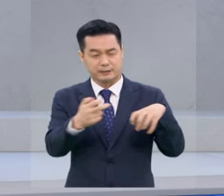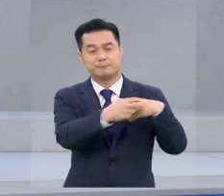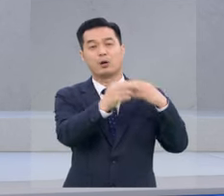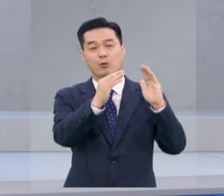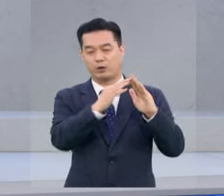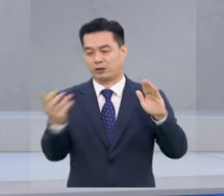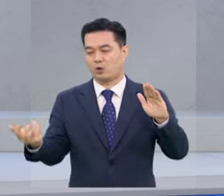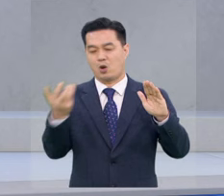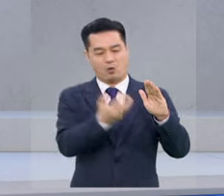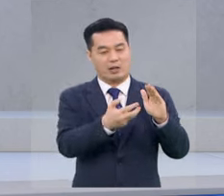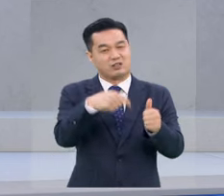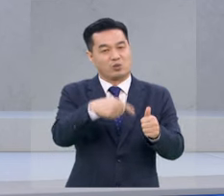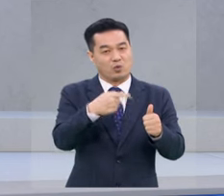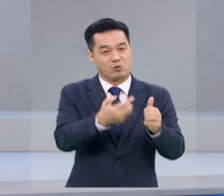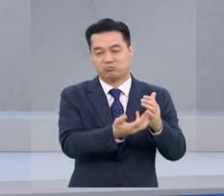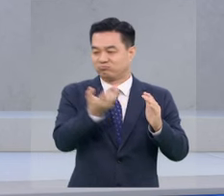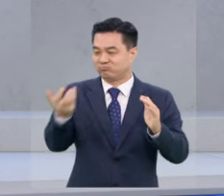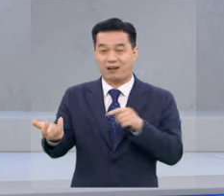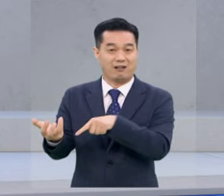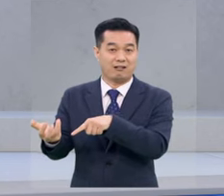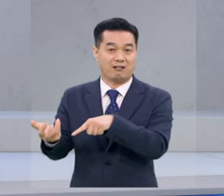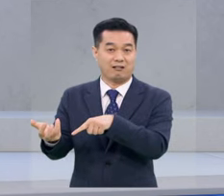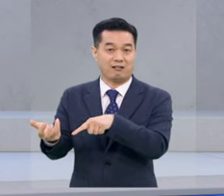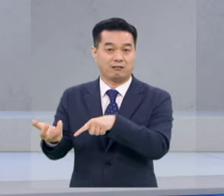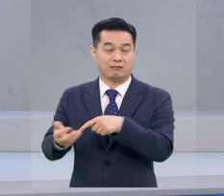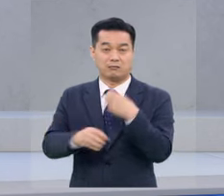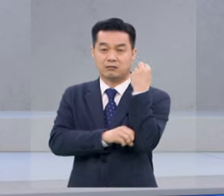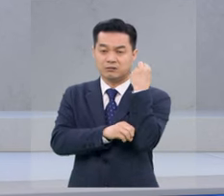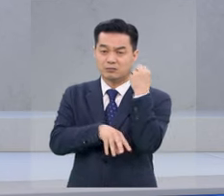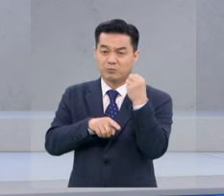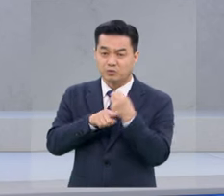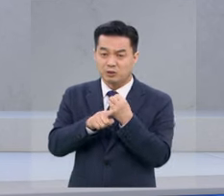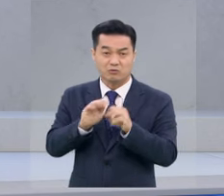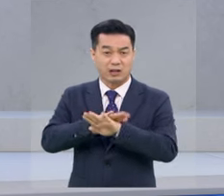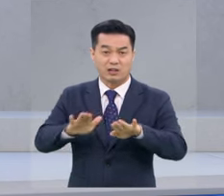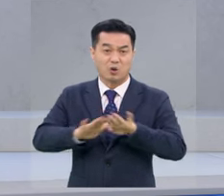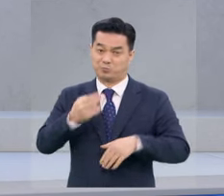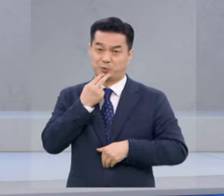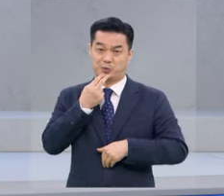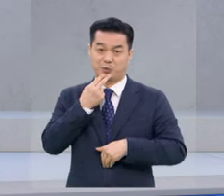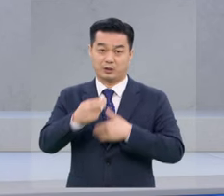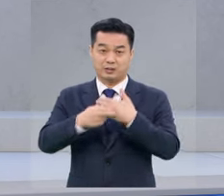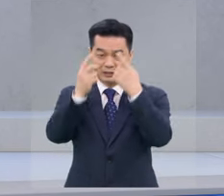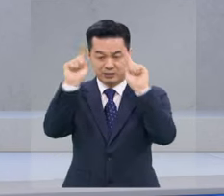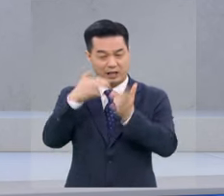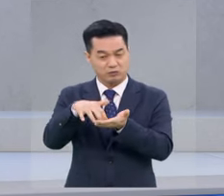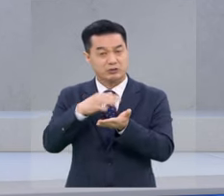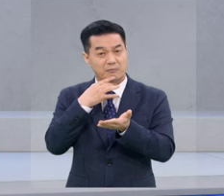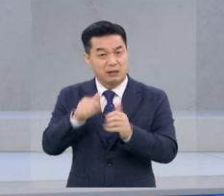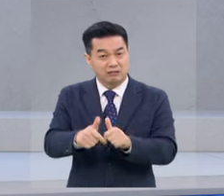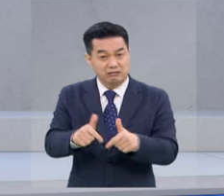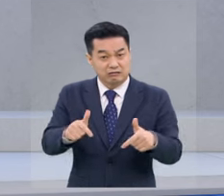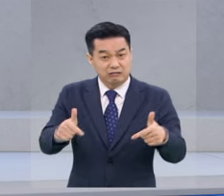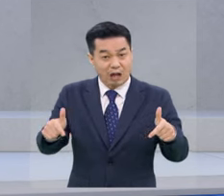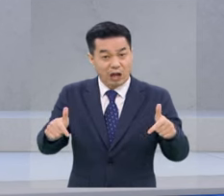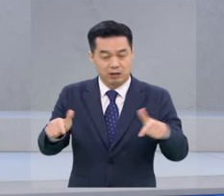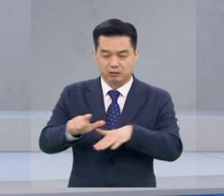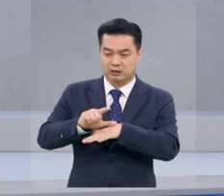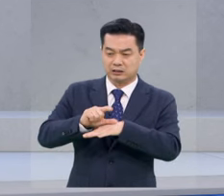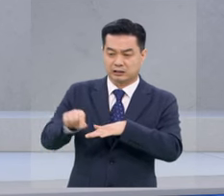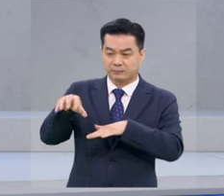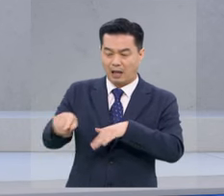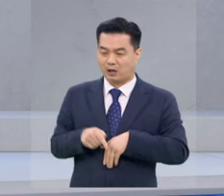하고 있습니다 이런 근본적 원인은 해결하지 않은 채 의대 정원만 늘리면 지방을